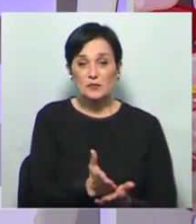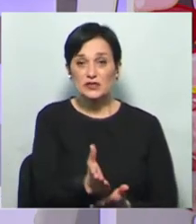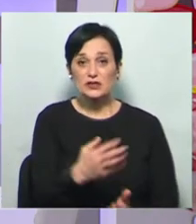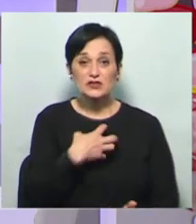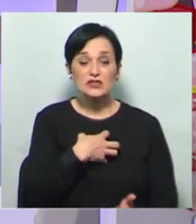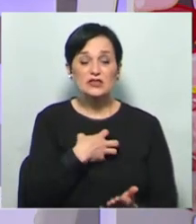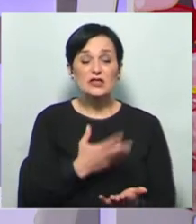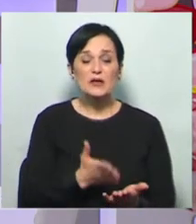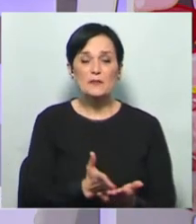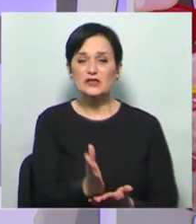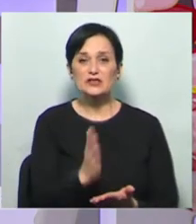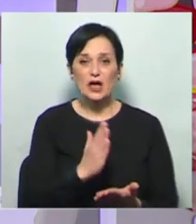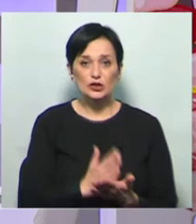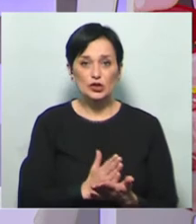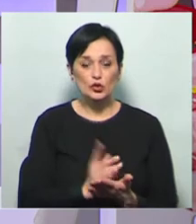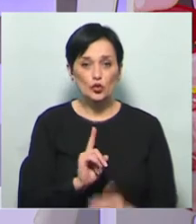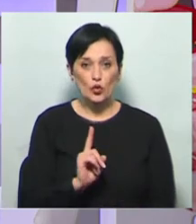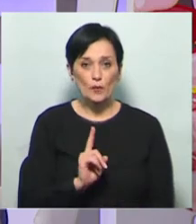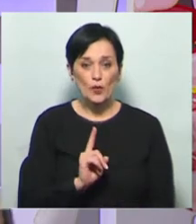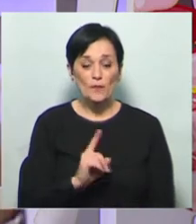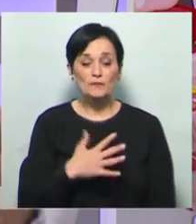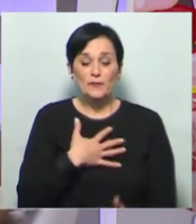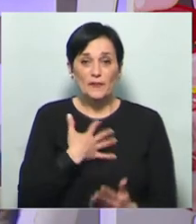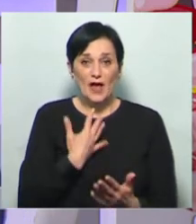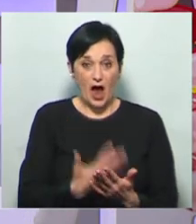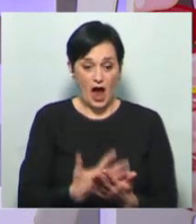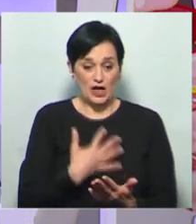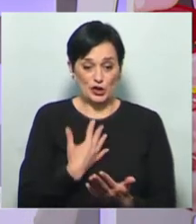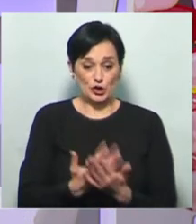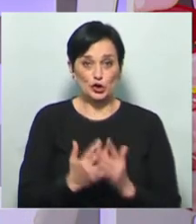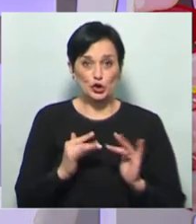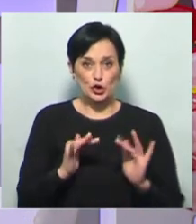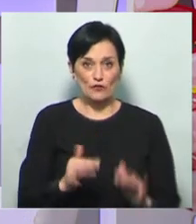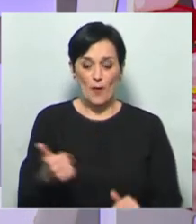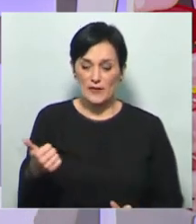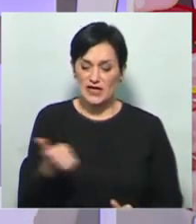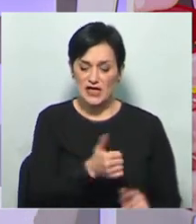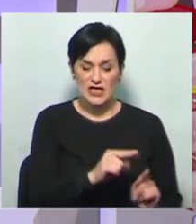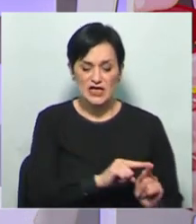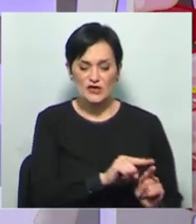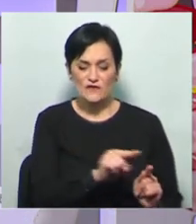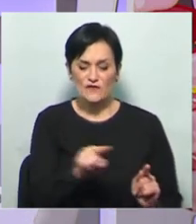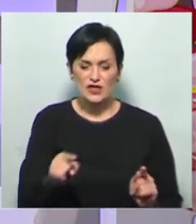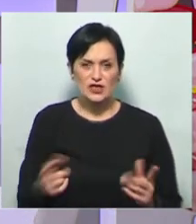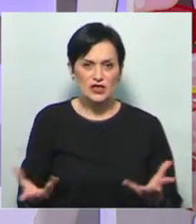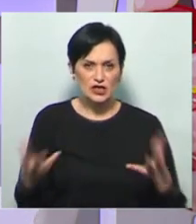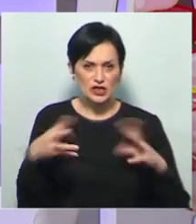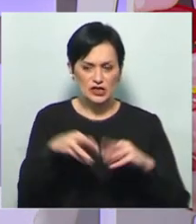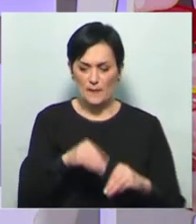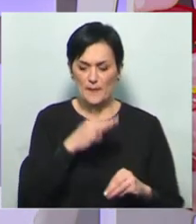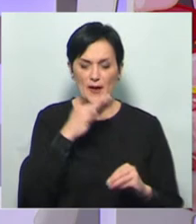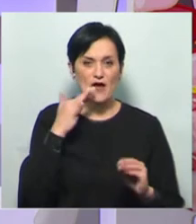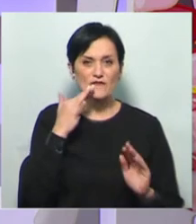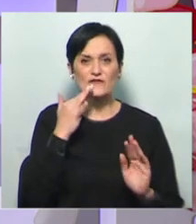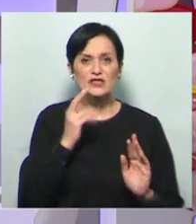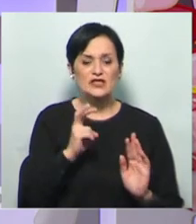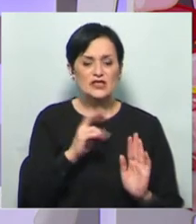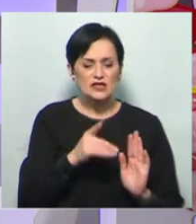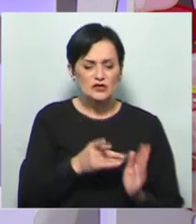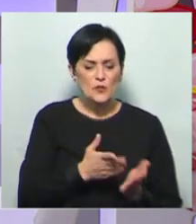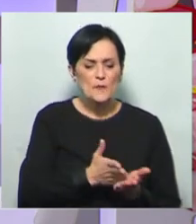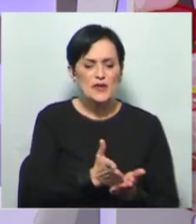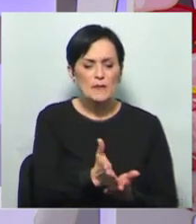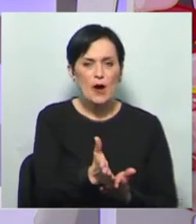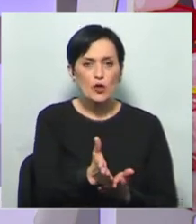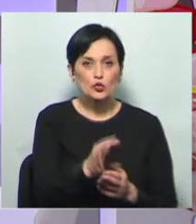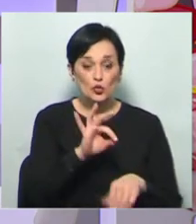ძირითადი მიზანი არის, რომ ეს აქტივობები, რომელსაც მთელი კვირის განმავლობაში მოიცავს რაღაც ბევრი სისტემა, მიმართულია ერთი რაღაცისკენ,